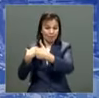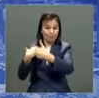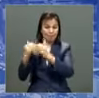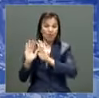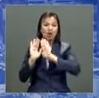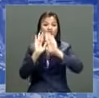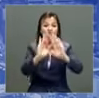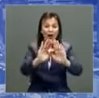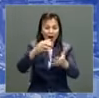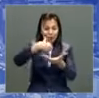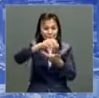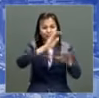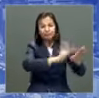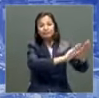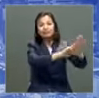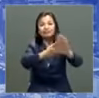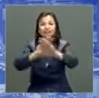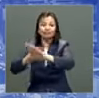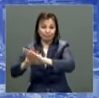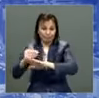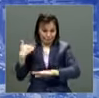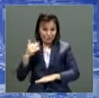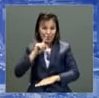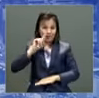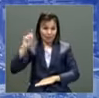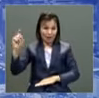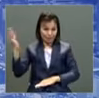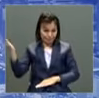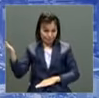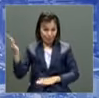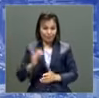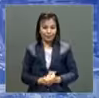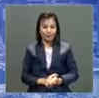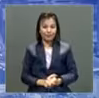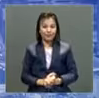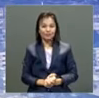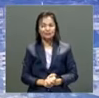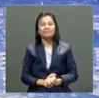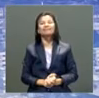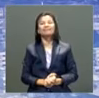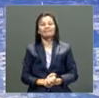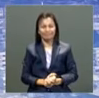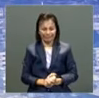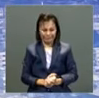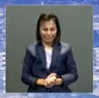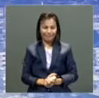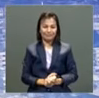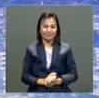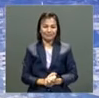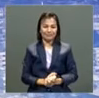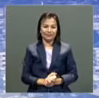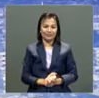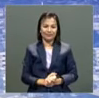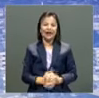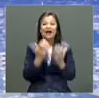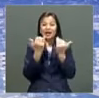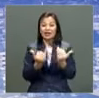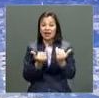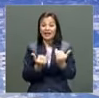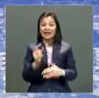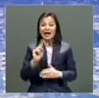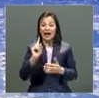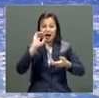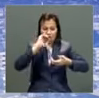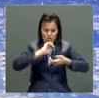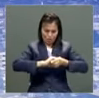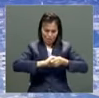ถึงคุณผู้ชมและประชาชนที่ติดตามการแถลงข่าวในวันนี้เพิ่มเติมไหมคะ ครับผมก็ภาวะตอนนี้คือการร่วม